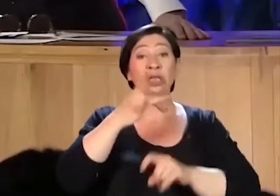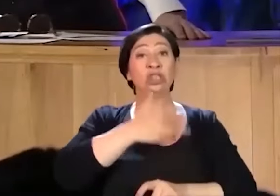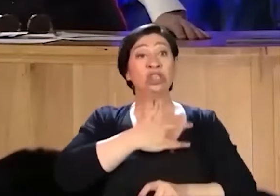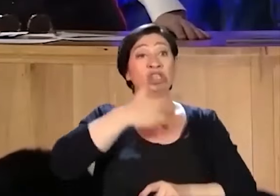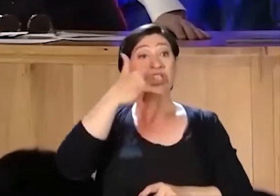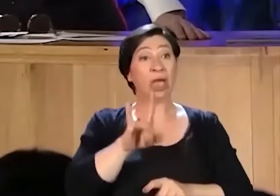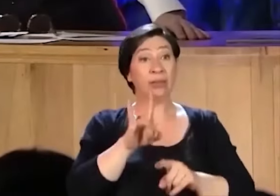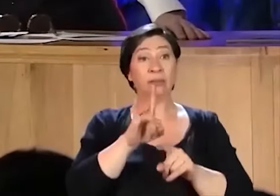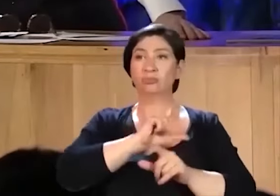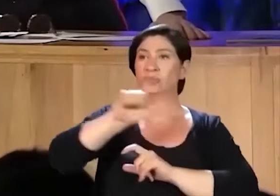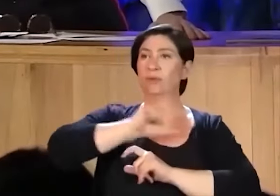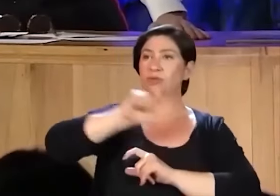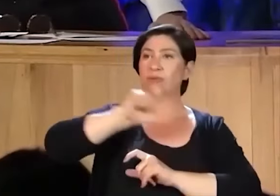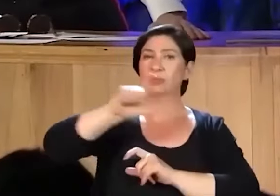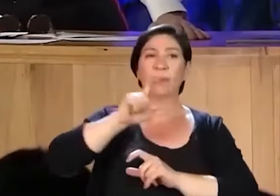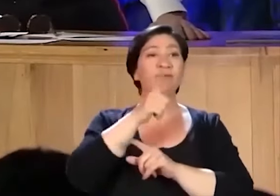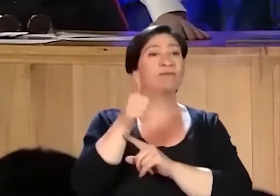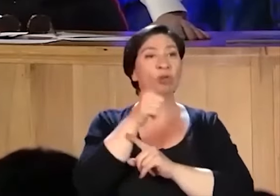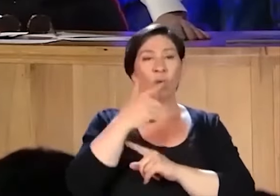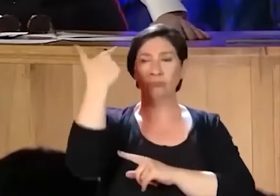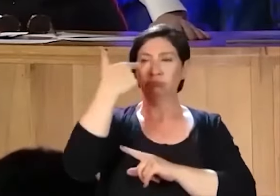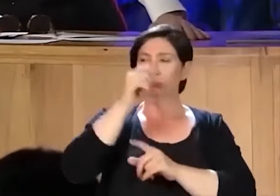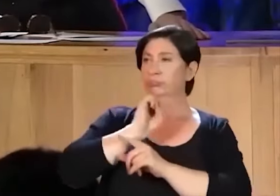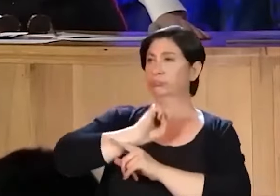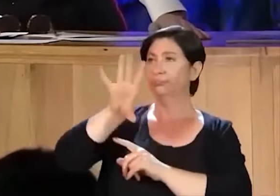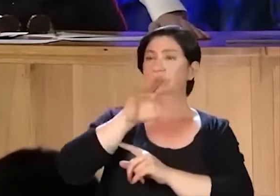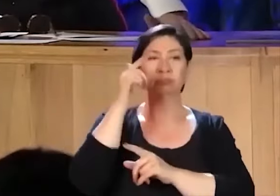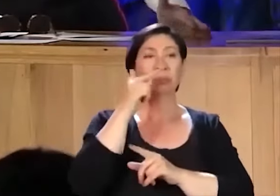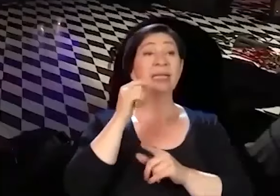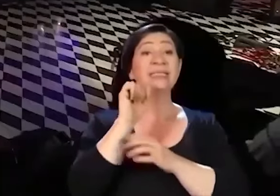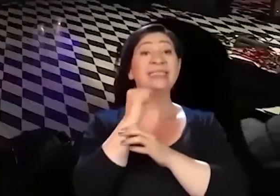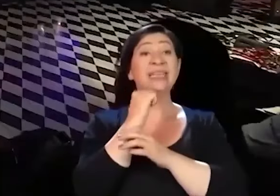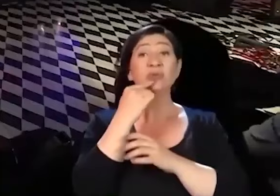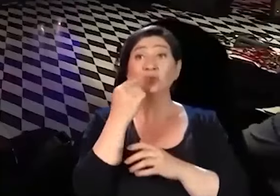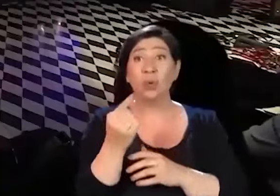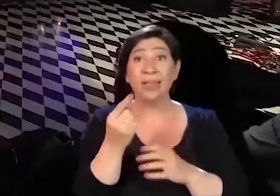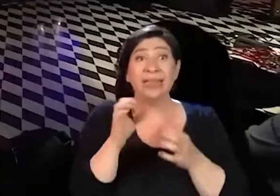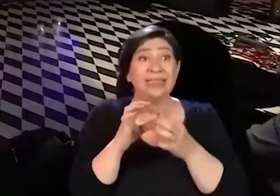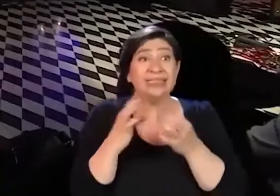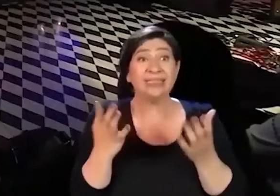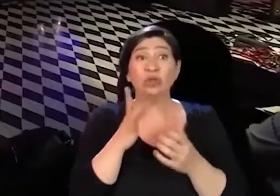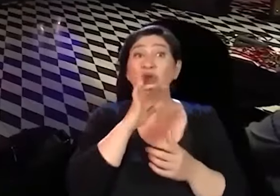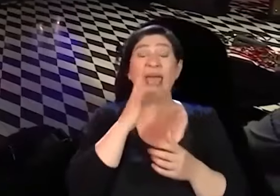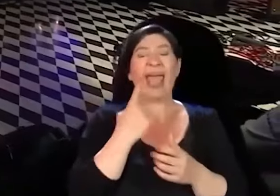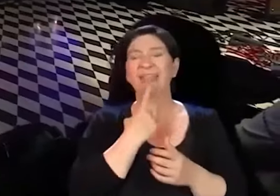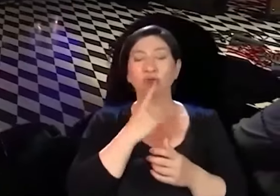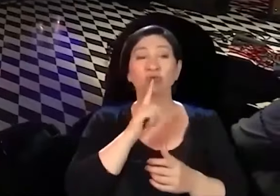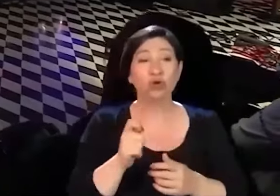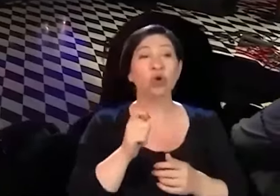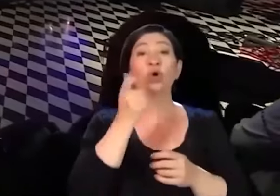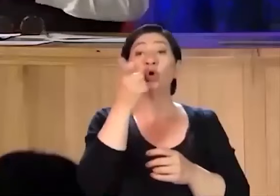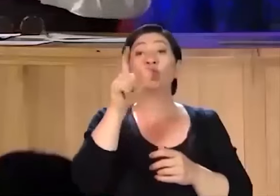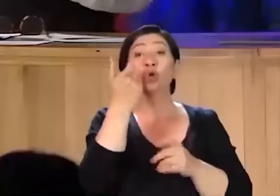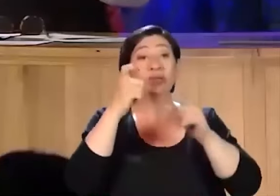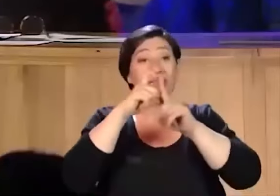yayında yanıtladınız, bir videoyla yanıtladınız. Ben her zaman sanatçılara diyorum ki niçin sözlüklerle, Ekşi Sözlük, Uludağ